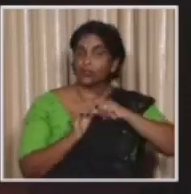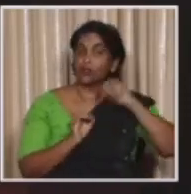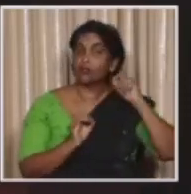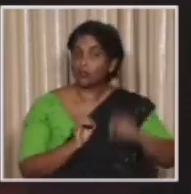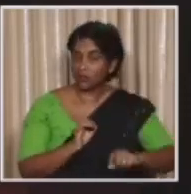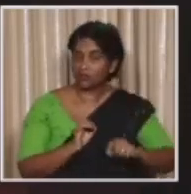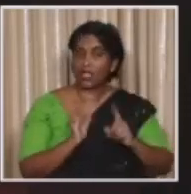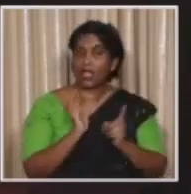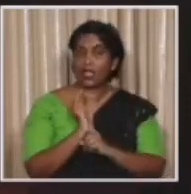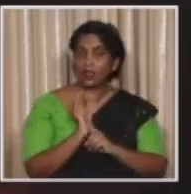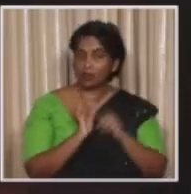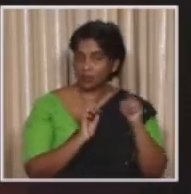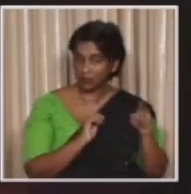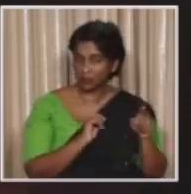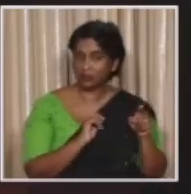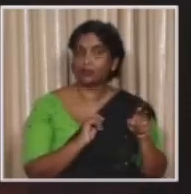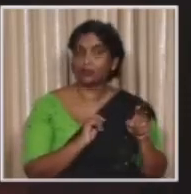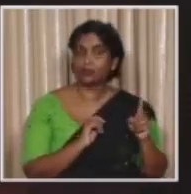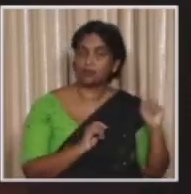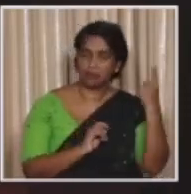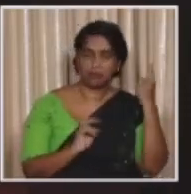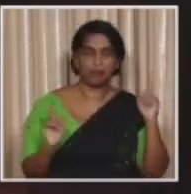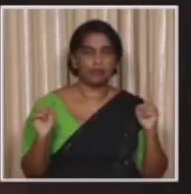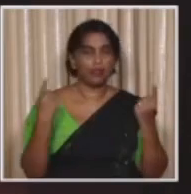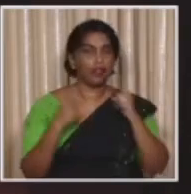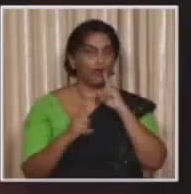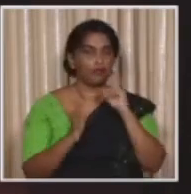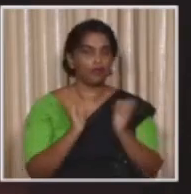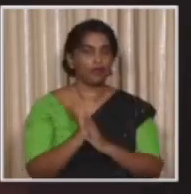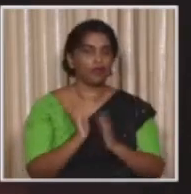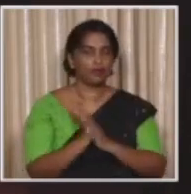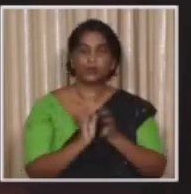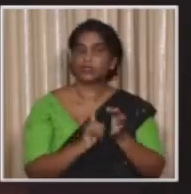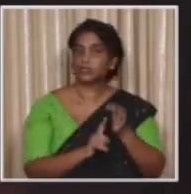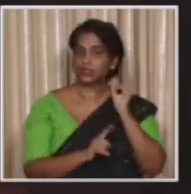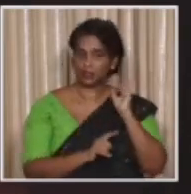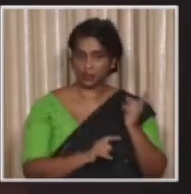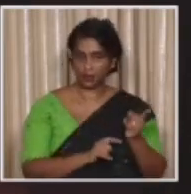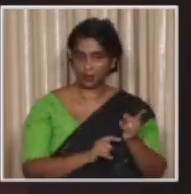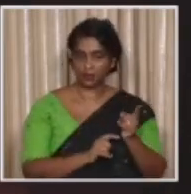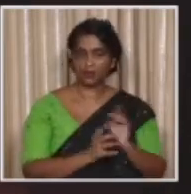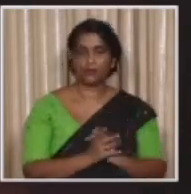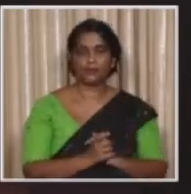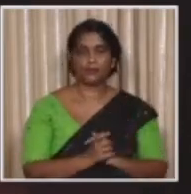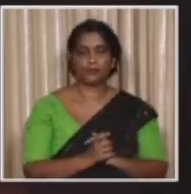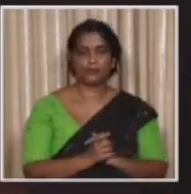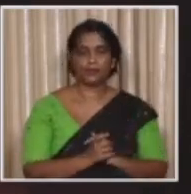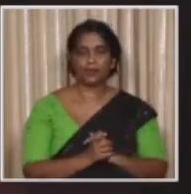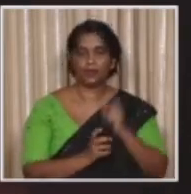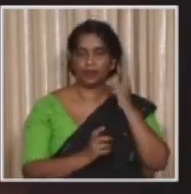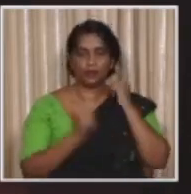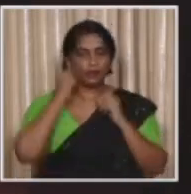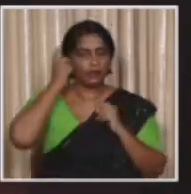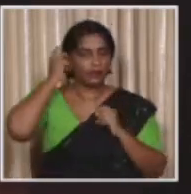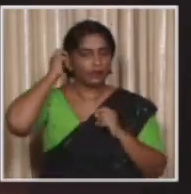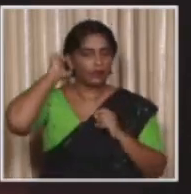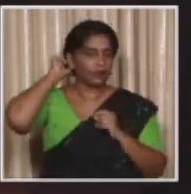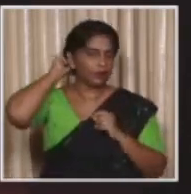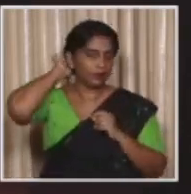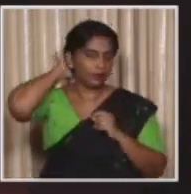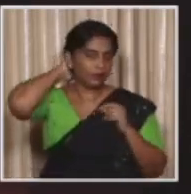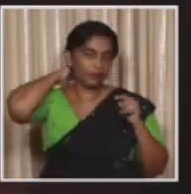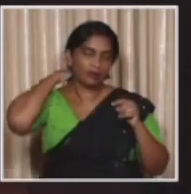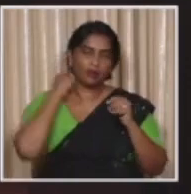මණ්ඩලයටයි ලෙකෝ එකටයි නියෝග ලබා දුන්නේ මේ කොමිෂන් සභාවේ සභාපතිවරයා දැන් අගෝස්තු මාසේ වෙනකොට